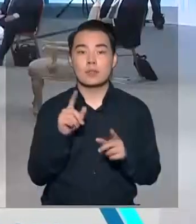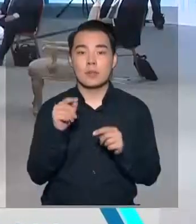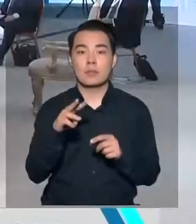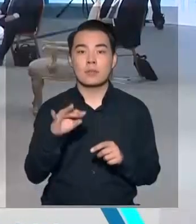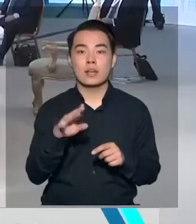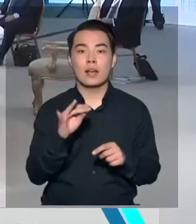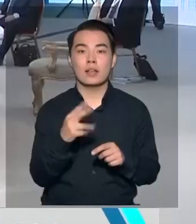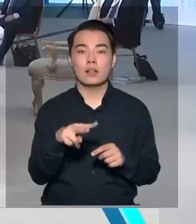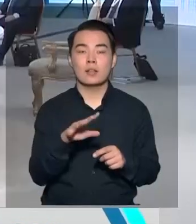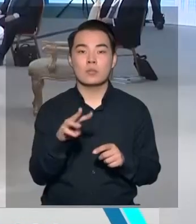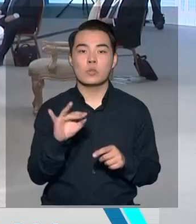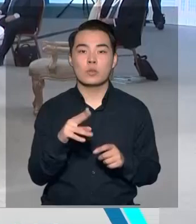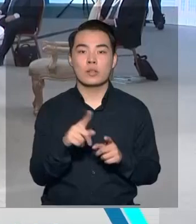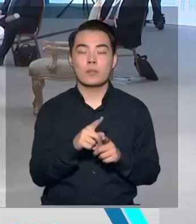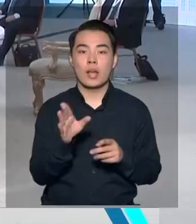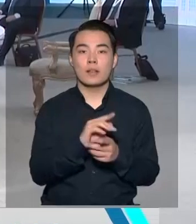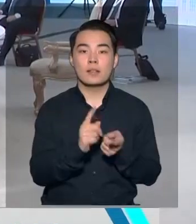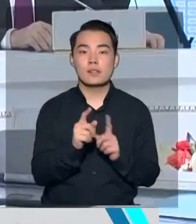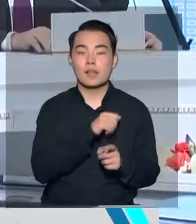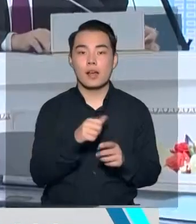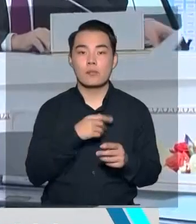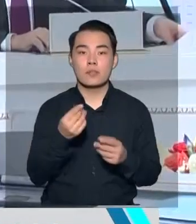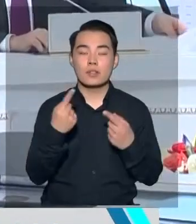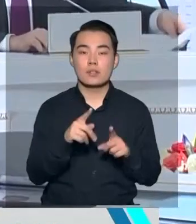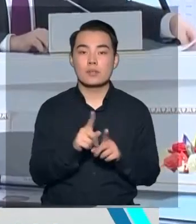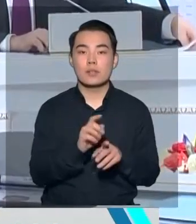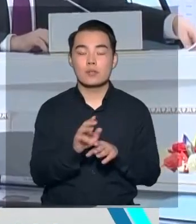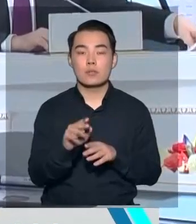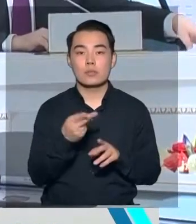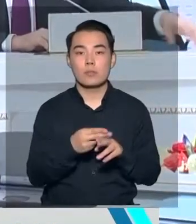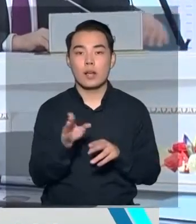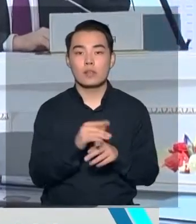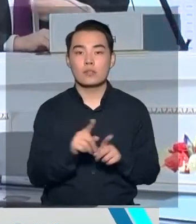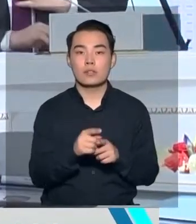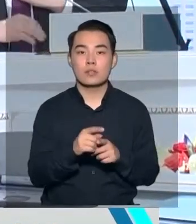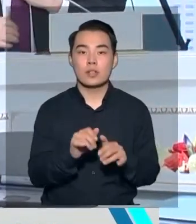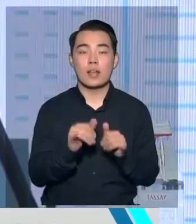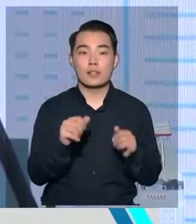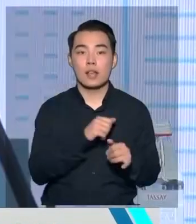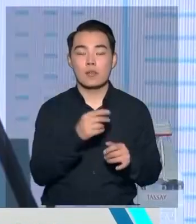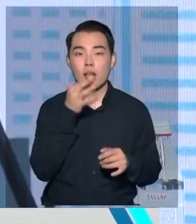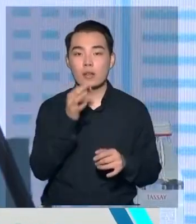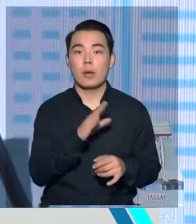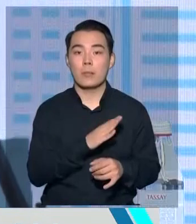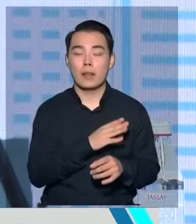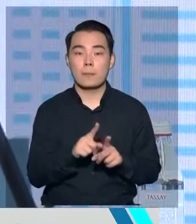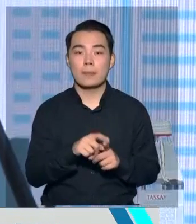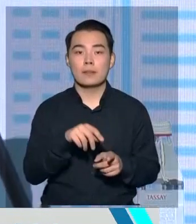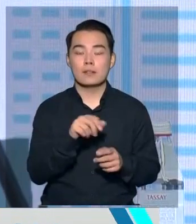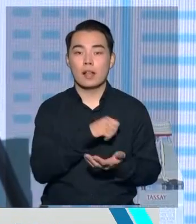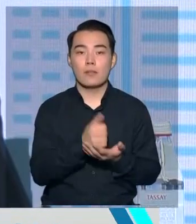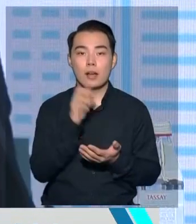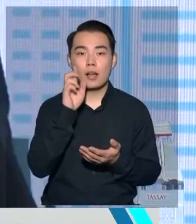Михаил Мишустин интеграциялық бастамаларды нығайтуға деген сабақтастығын қамтамасыз ететін атап өтті. Үкімет